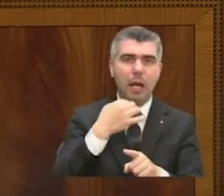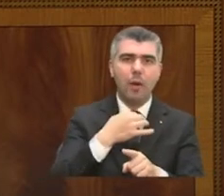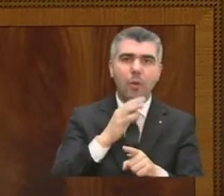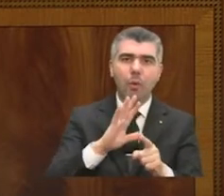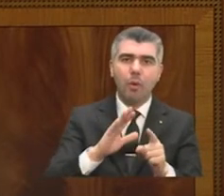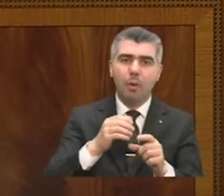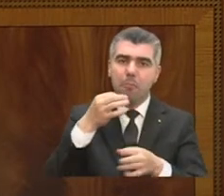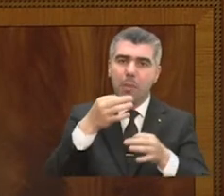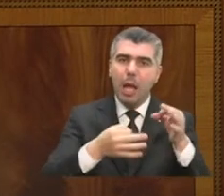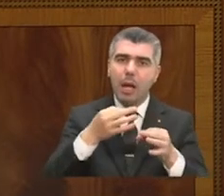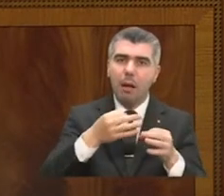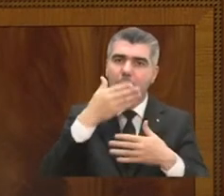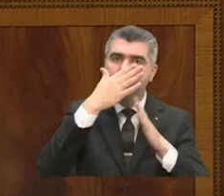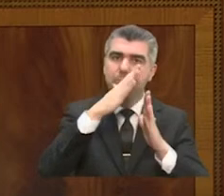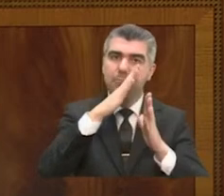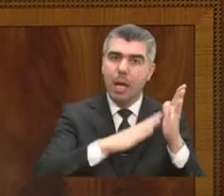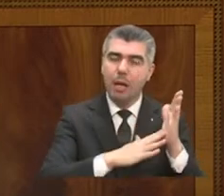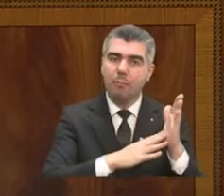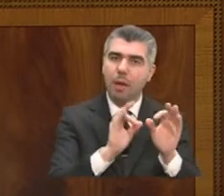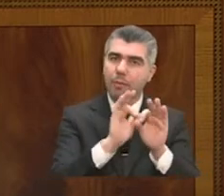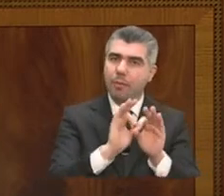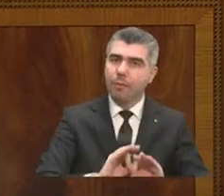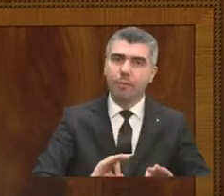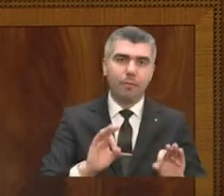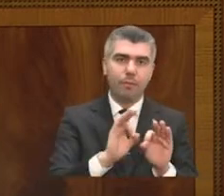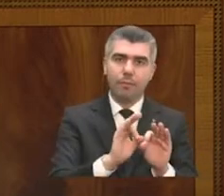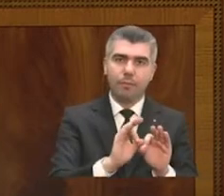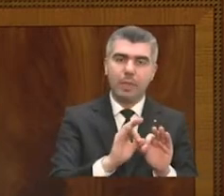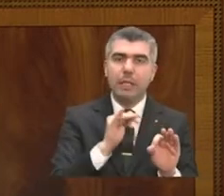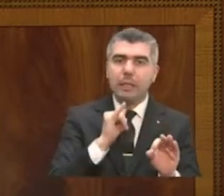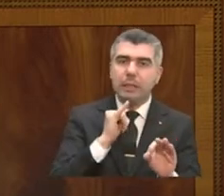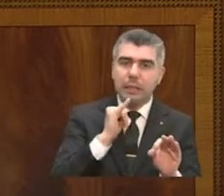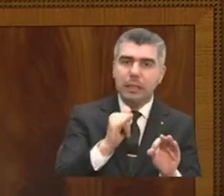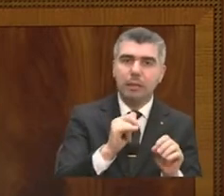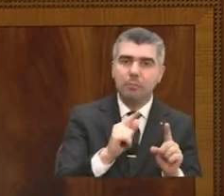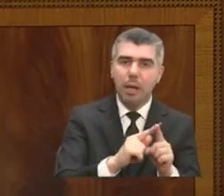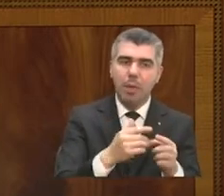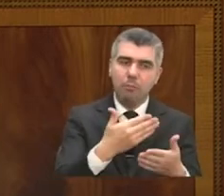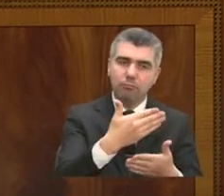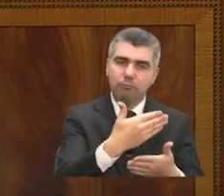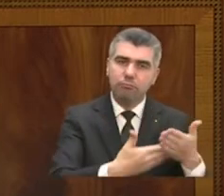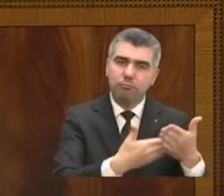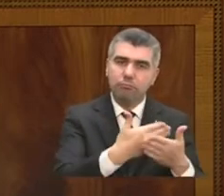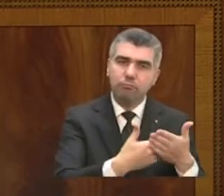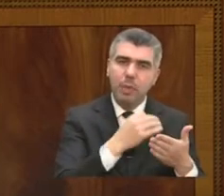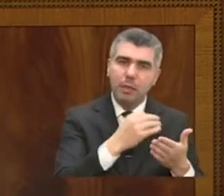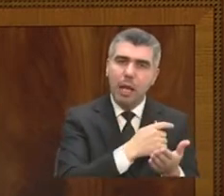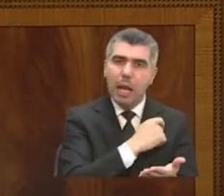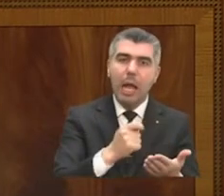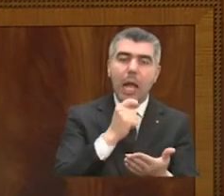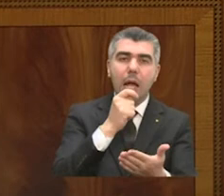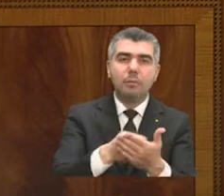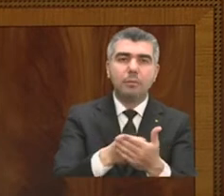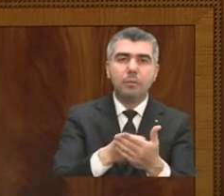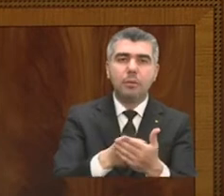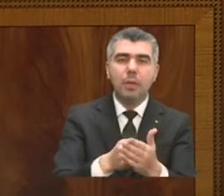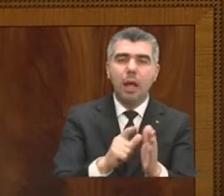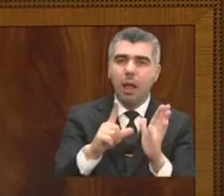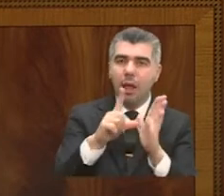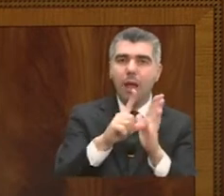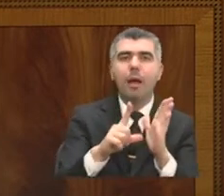catégoriquement l'ingérence de quelque pays que ce soit dans notre